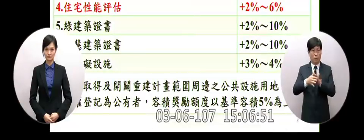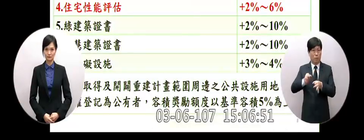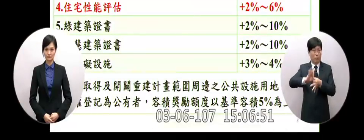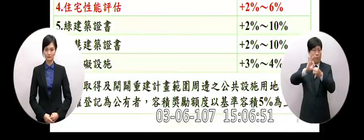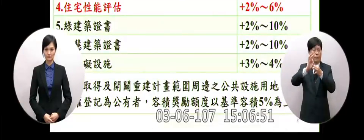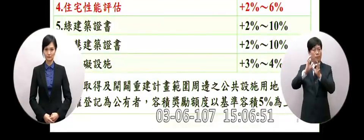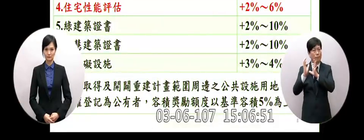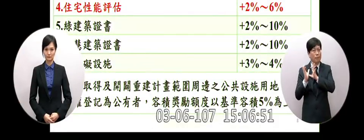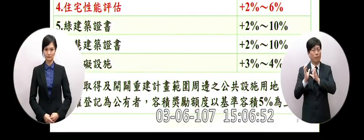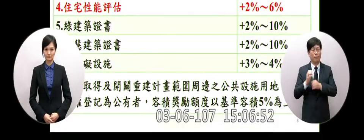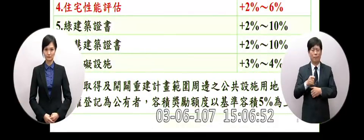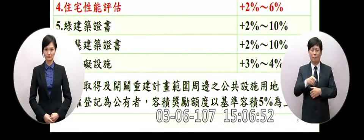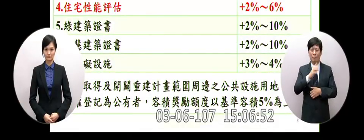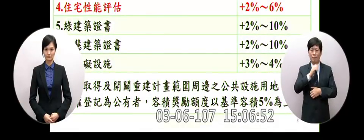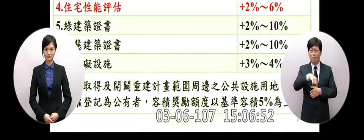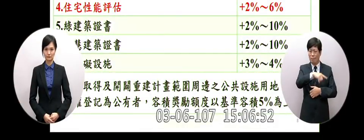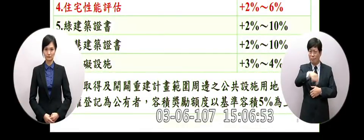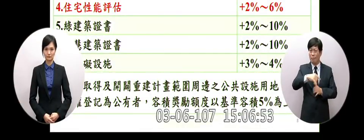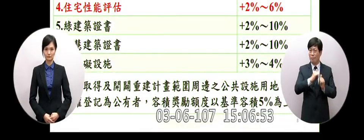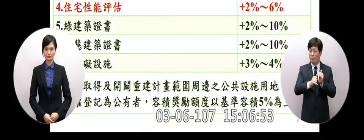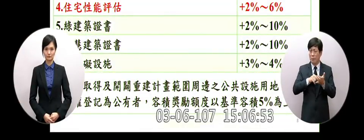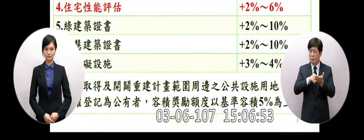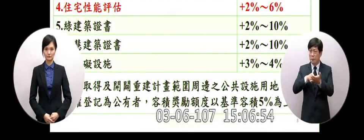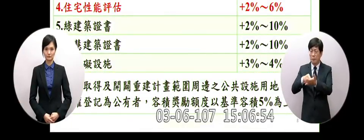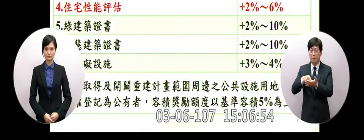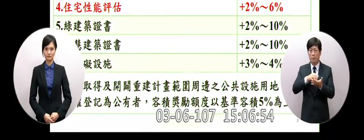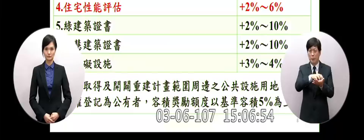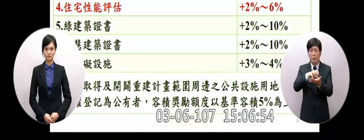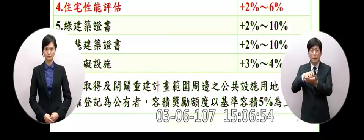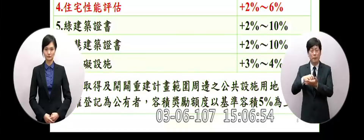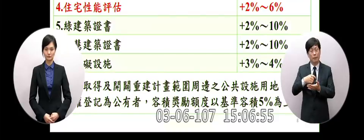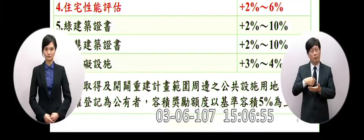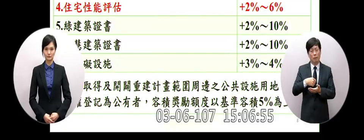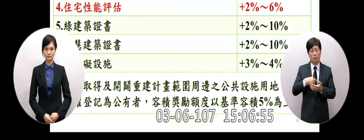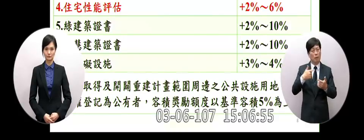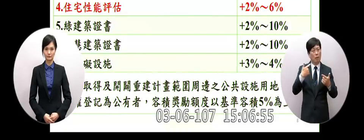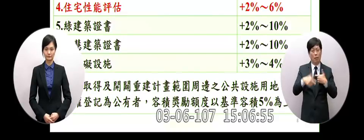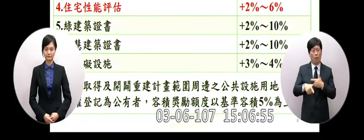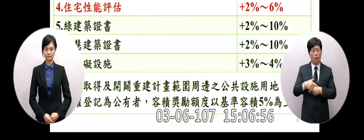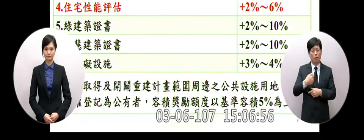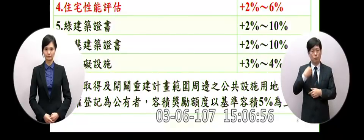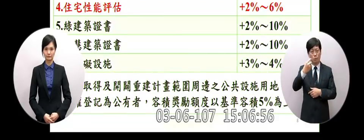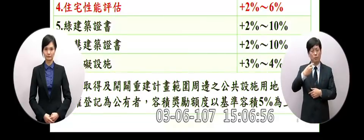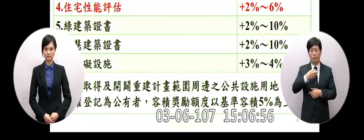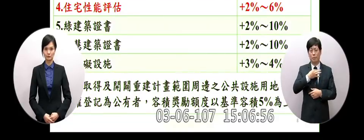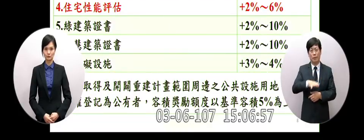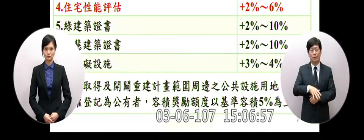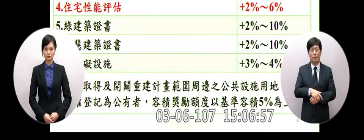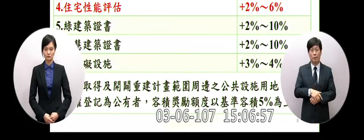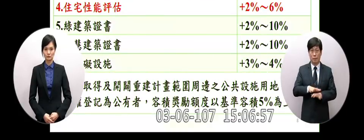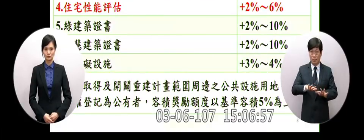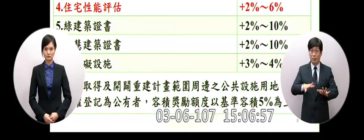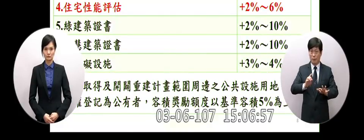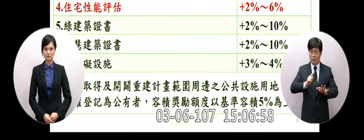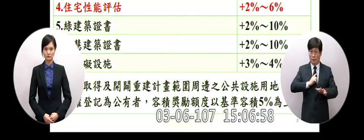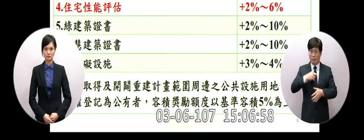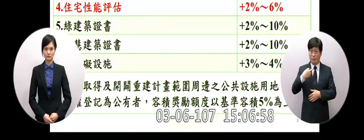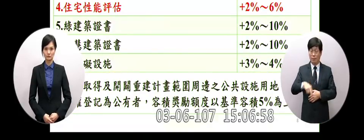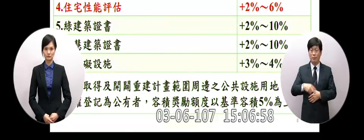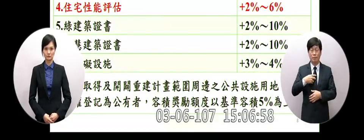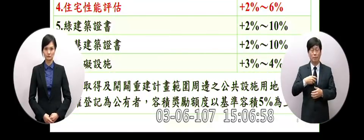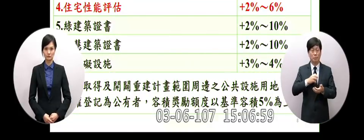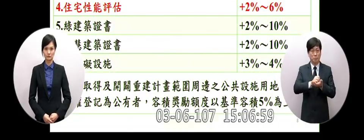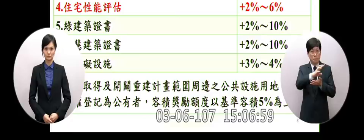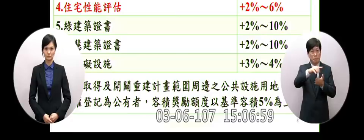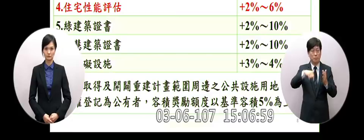担。我想这是民众在申请的过程里面没有办法配合的主要原因。那本席要再跟